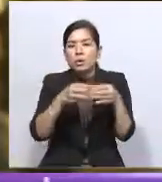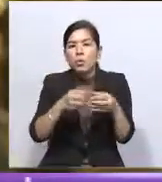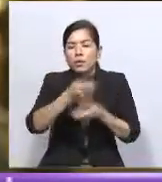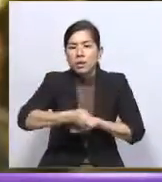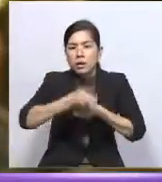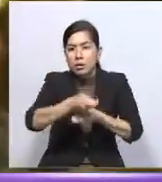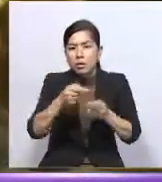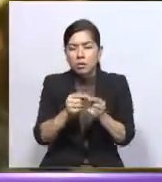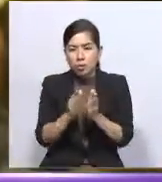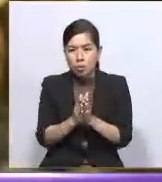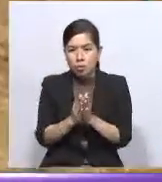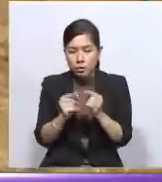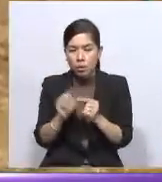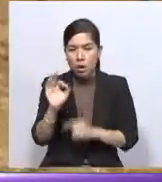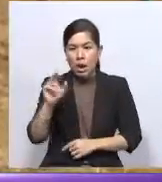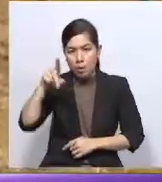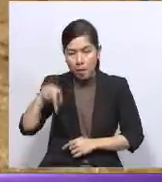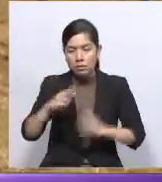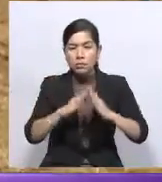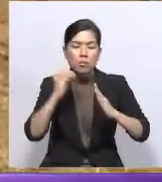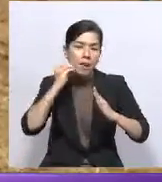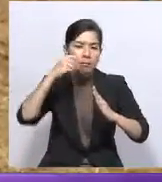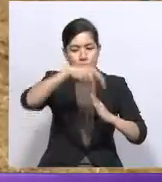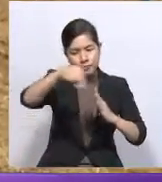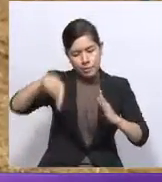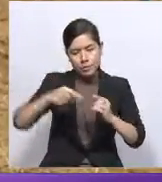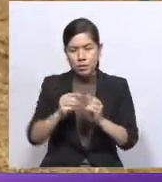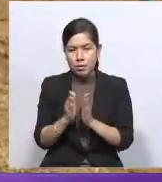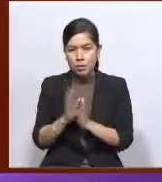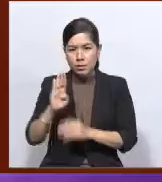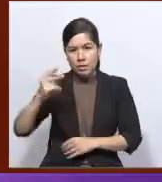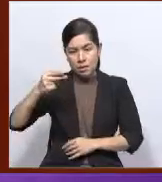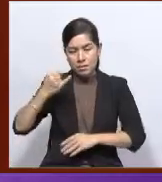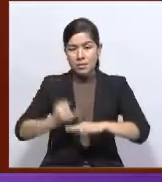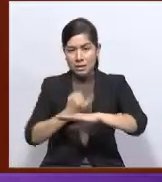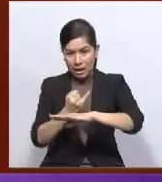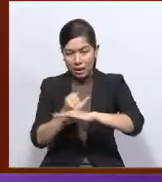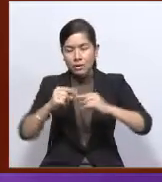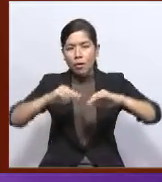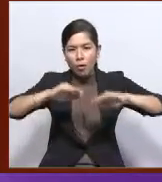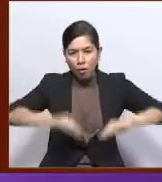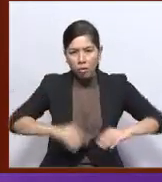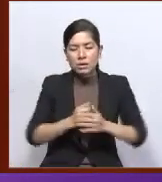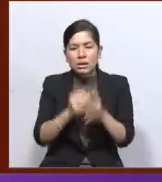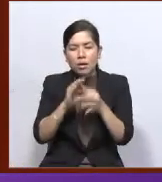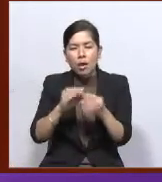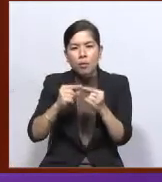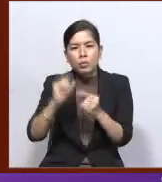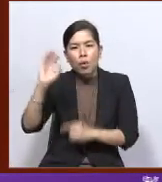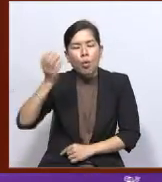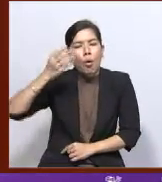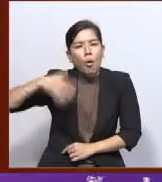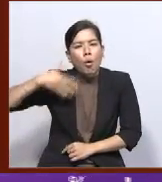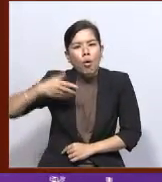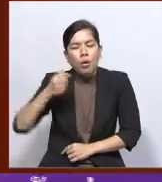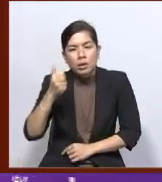ได้กว่า 9,000 ครัวเรือนครอบคลุมพื้นที่กว่า 40,000 ไร่ทำให้สามารถลดการปล่อยก๊าซเรือนกระจกได้กว่า